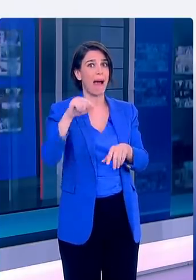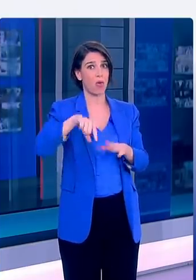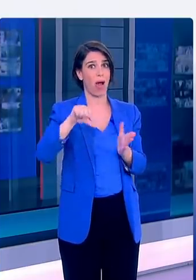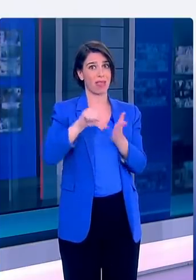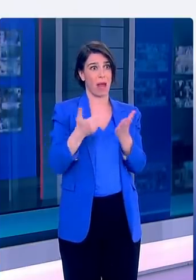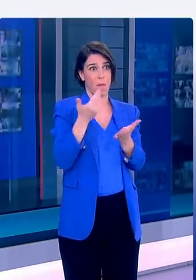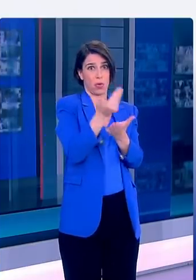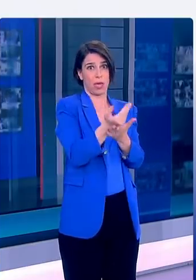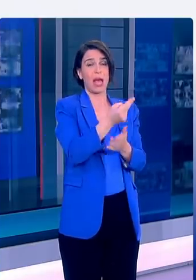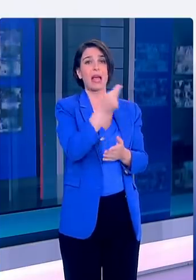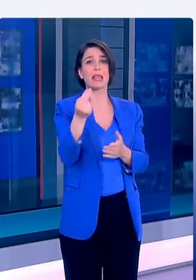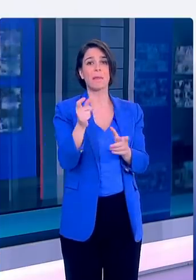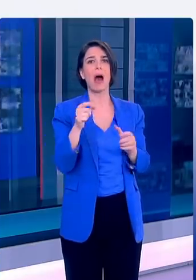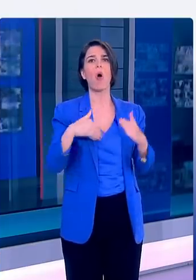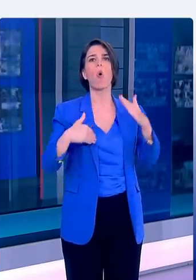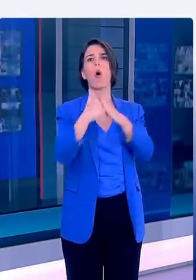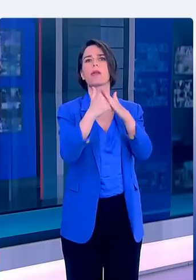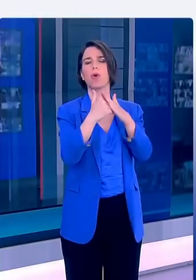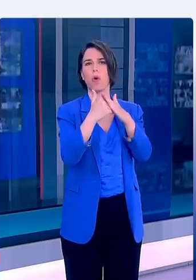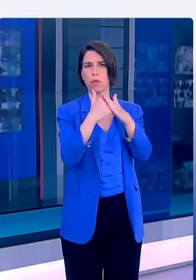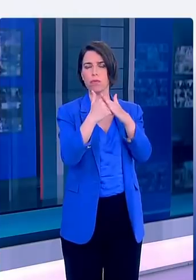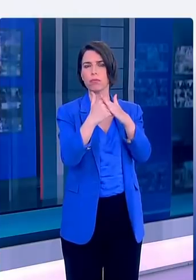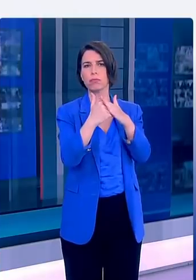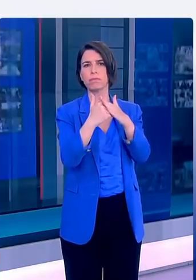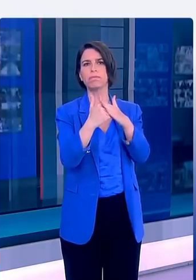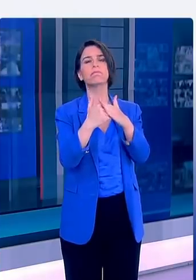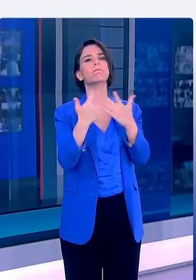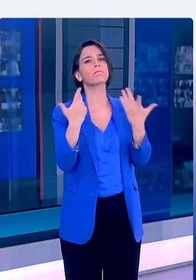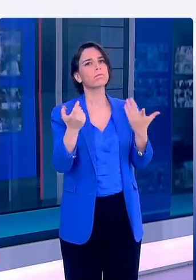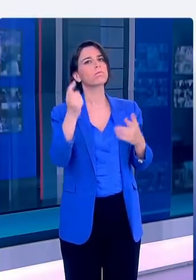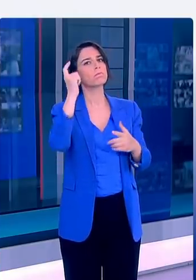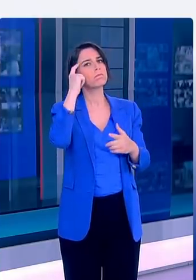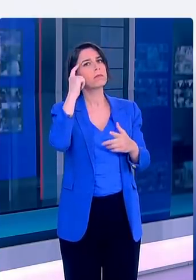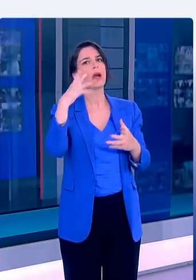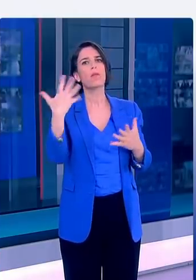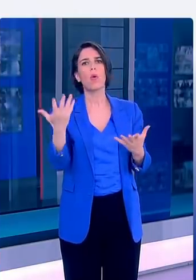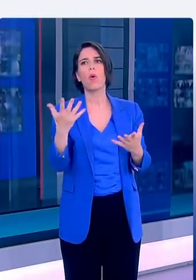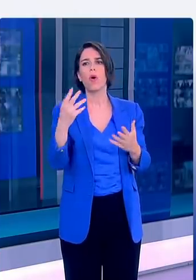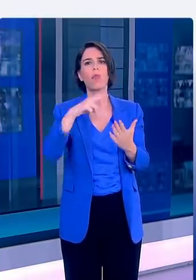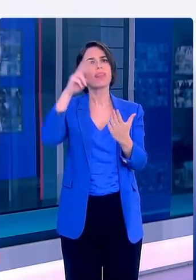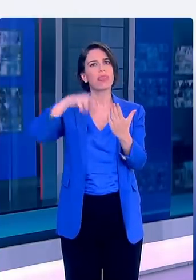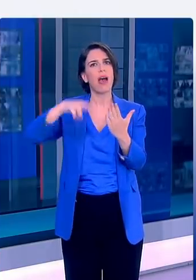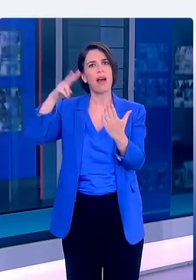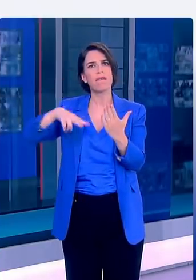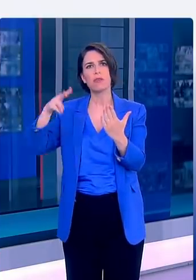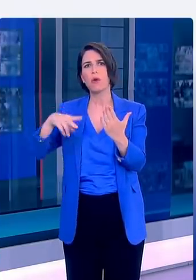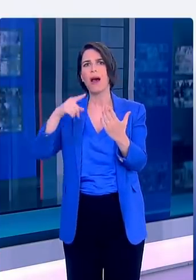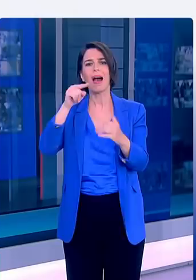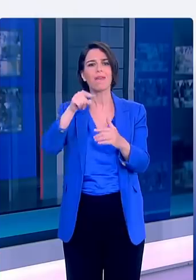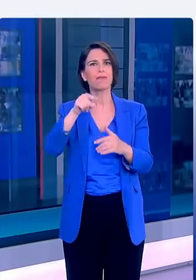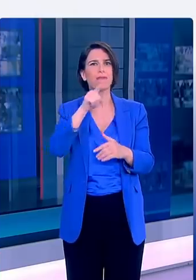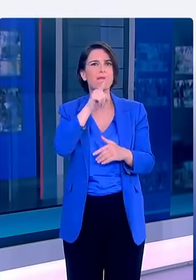σε ό,τι αφορά την επιβολή πλαφών. Ωστόσο, αντιλαμβάνομαι και από το κείμενο συμπερασμάτων που διαβάζω πως δεν έχει